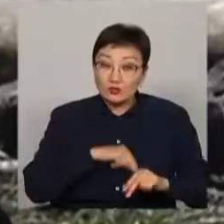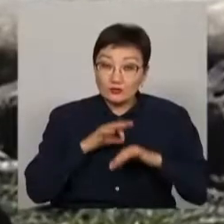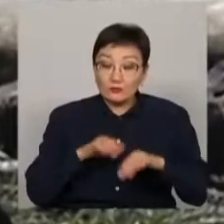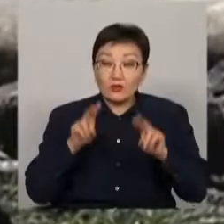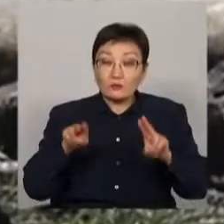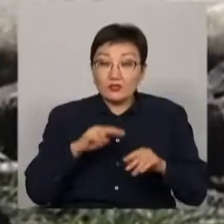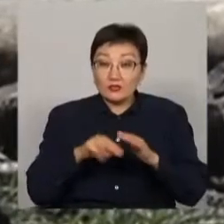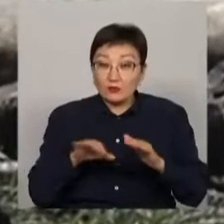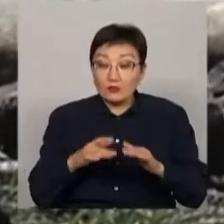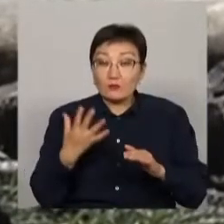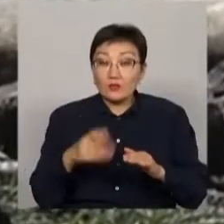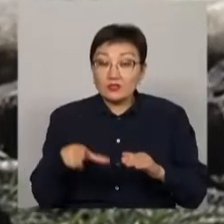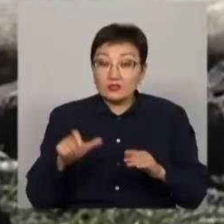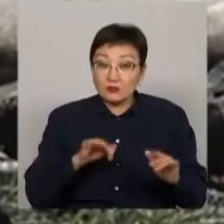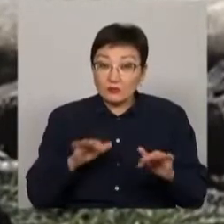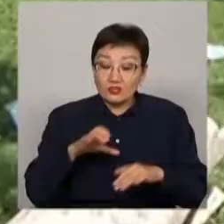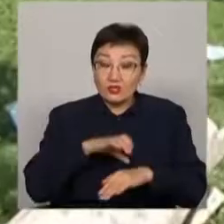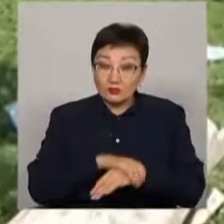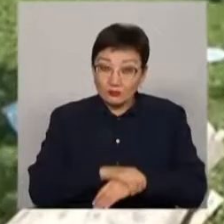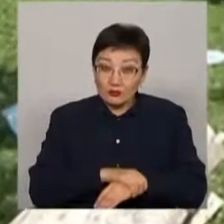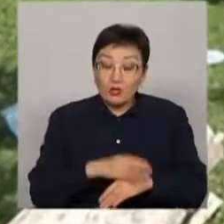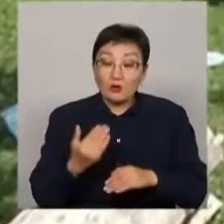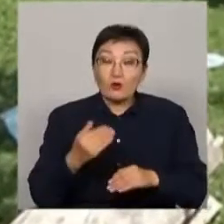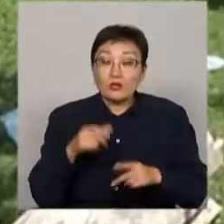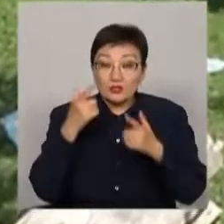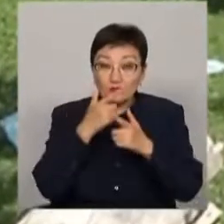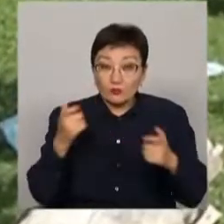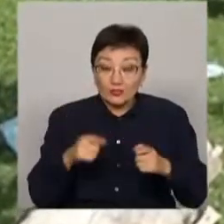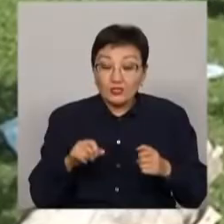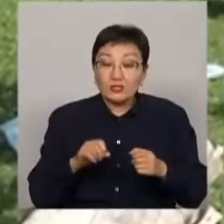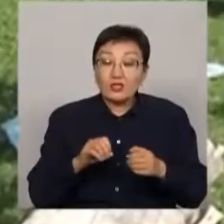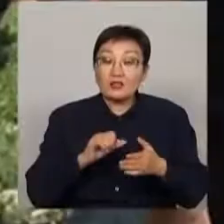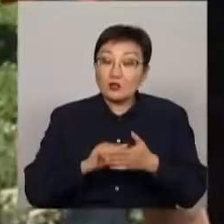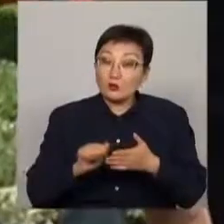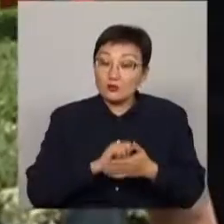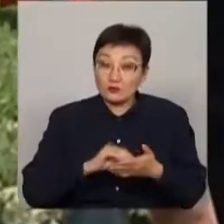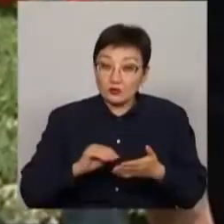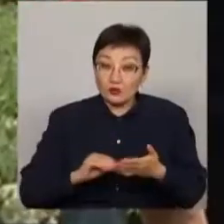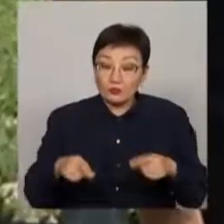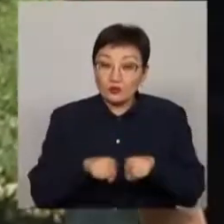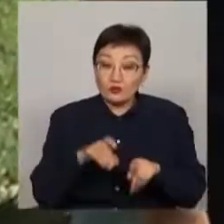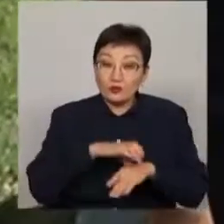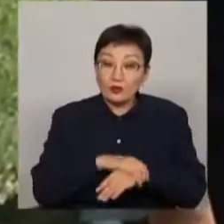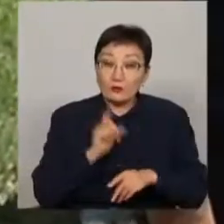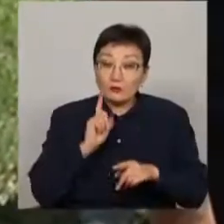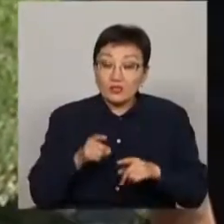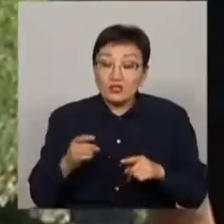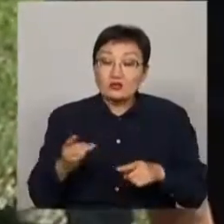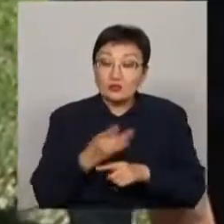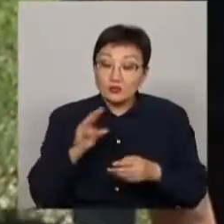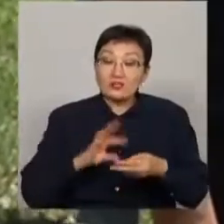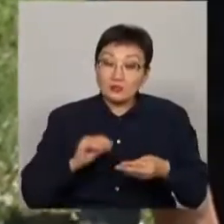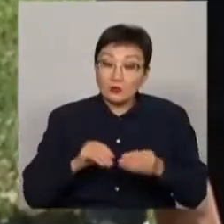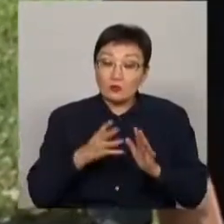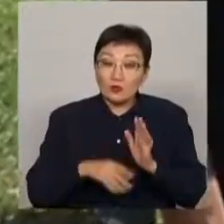ережені елемеген 5 адамның іс-әрекеті әшкереленіп, оларға ескерту ретінде хаттама толтырылды. Егер осы жағдай бір жыл ішінде тағы қайталанса,